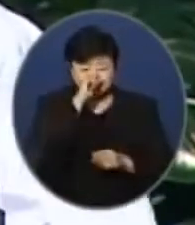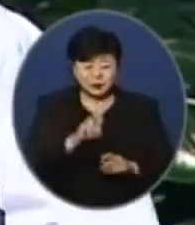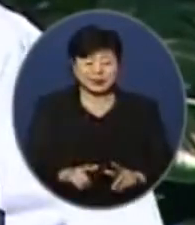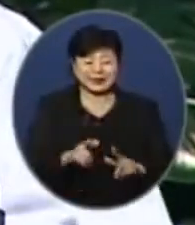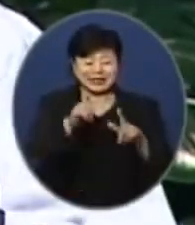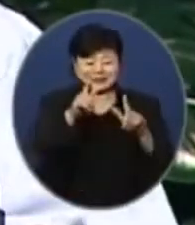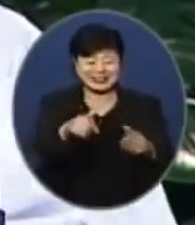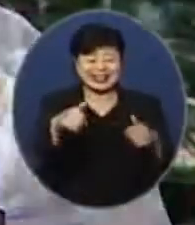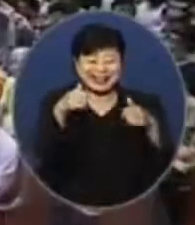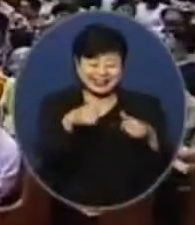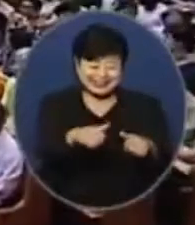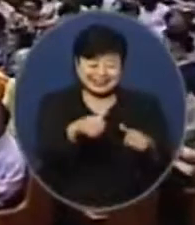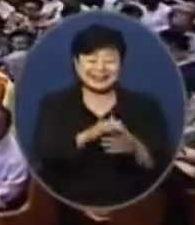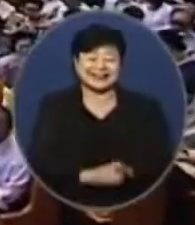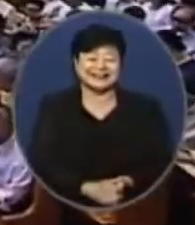날입니다.